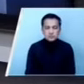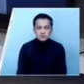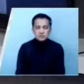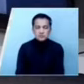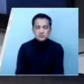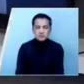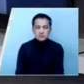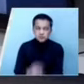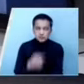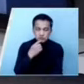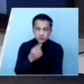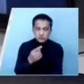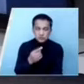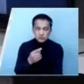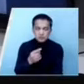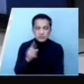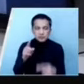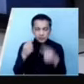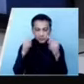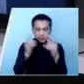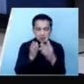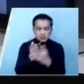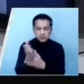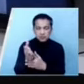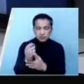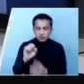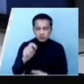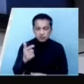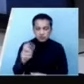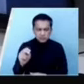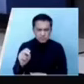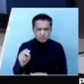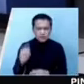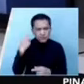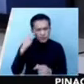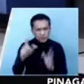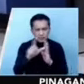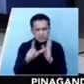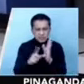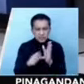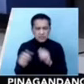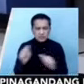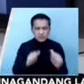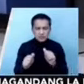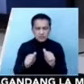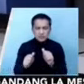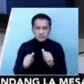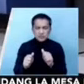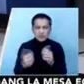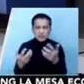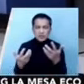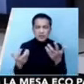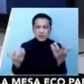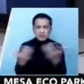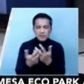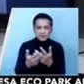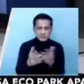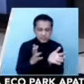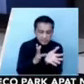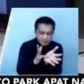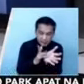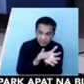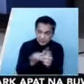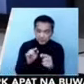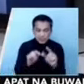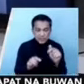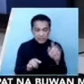Itinuring na breakthrough ng Solicitor General para sa isang legal na aksyon ang nagmatch na fingerprint sina Mayor Alice Guo at Chinese national na si